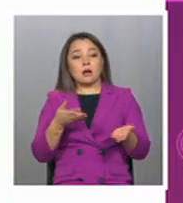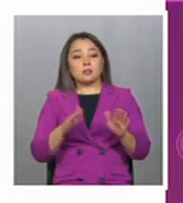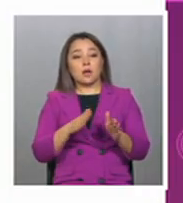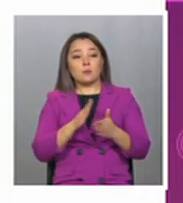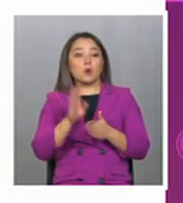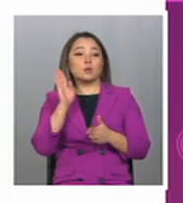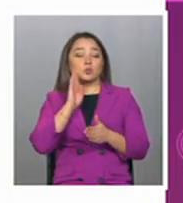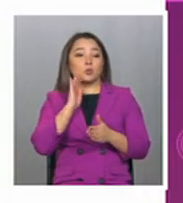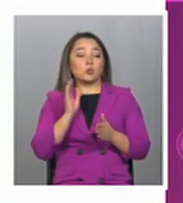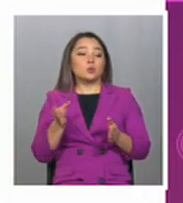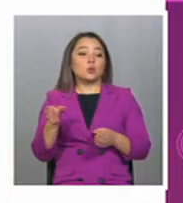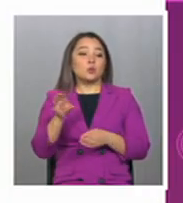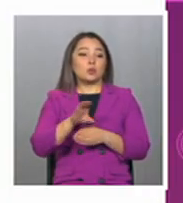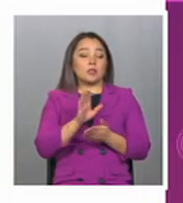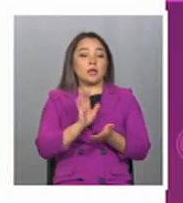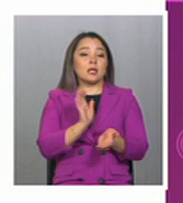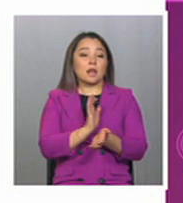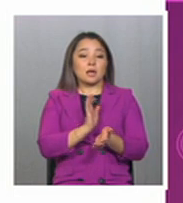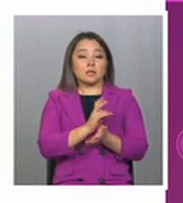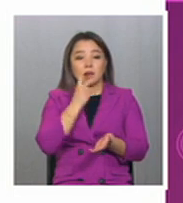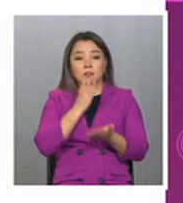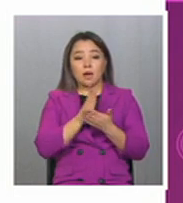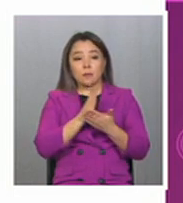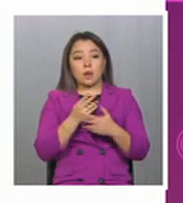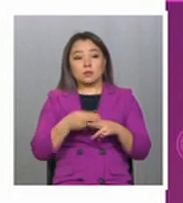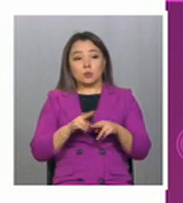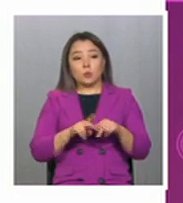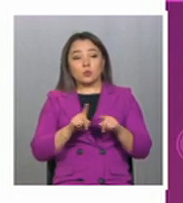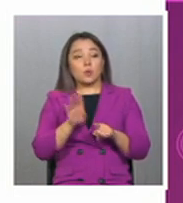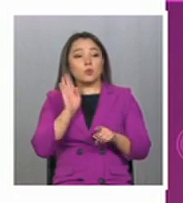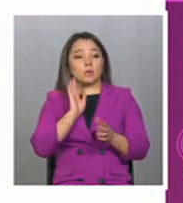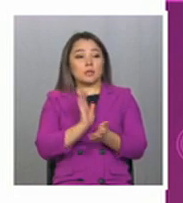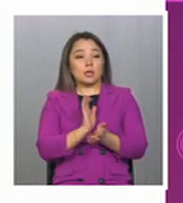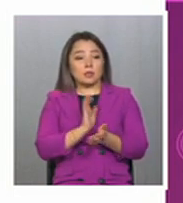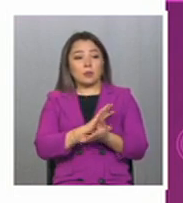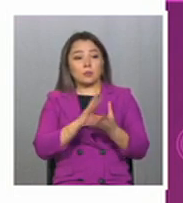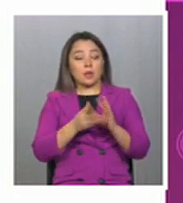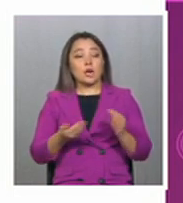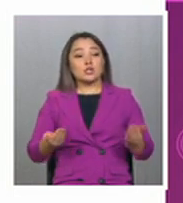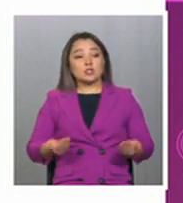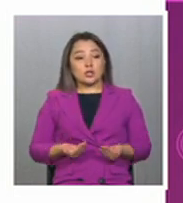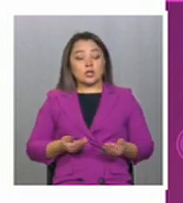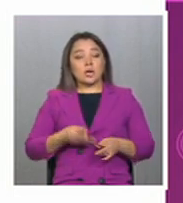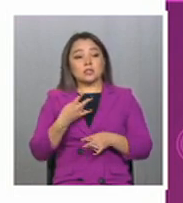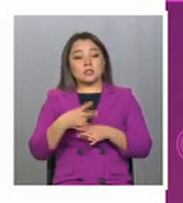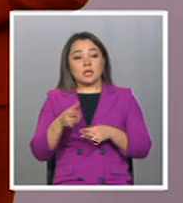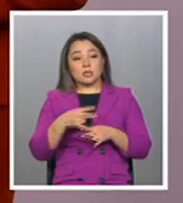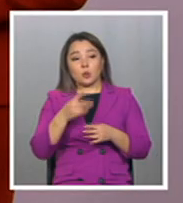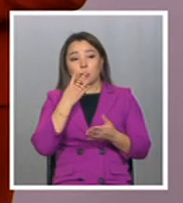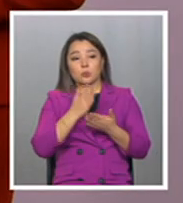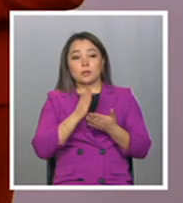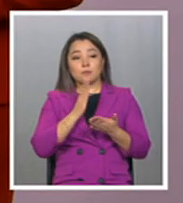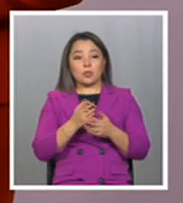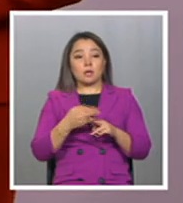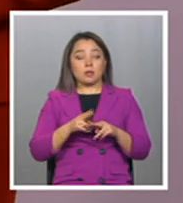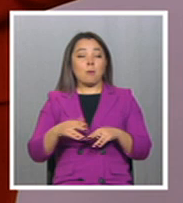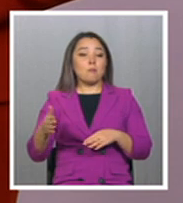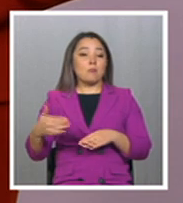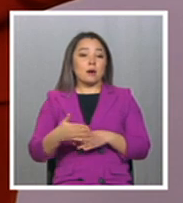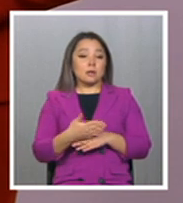суға төгілуінен ластанады. Ластанған су бүкіл тіршілікке зиянын тигізеді.